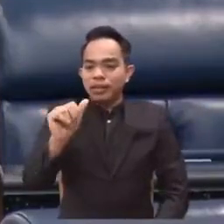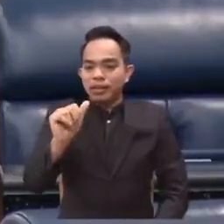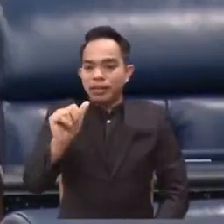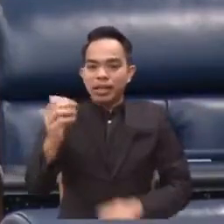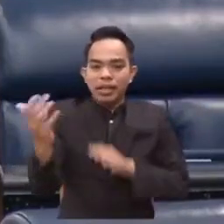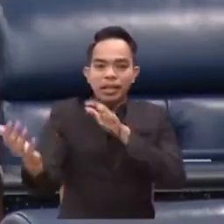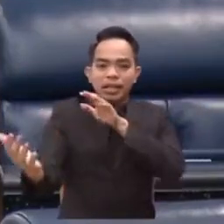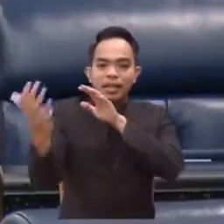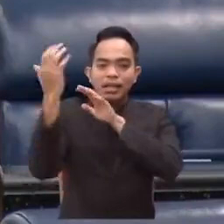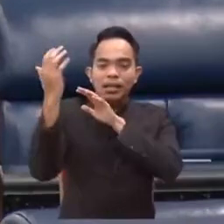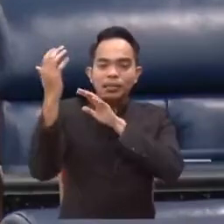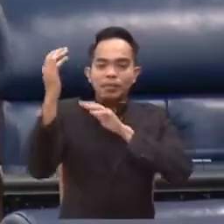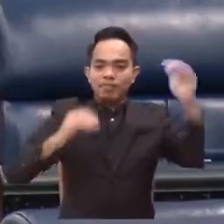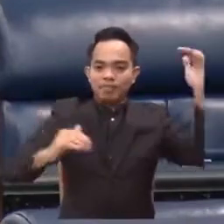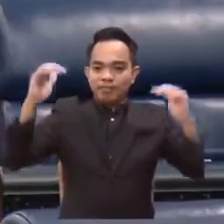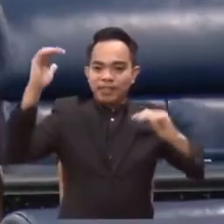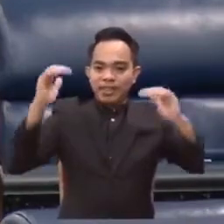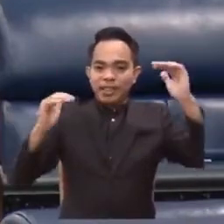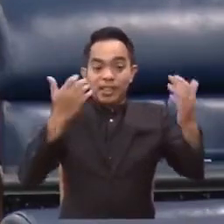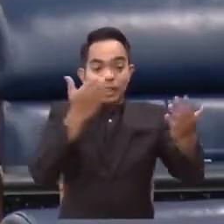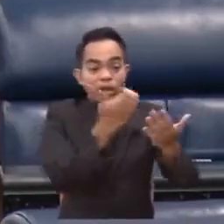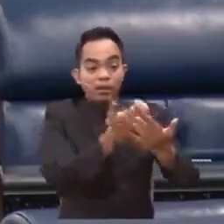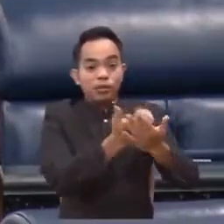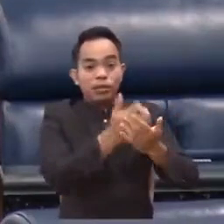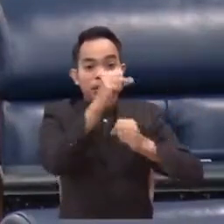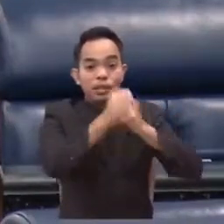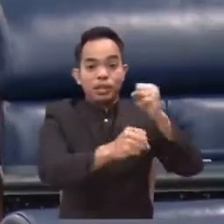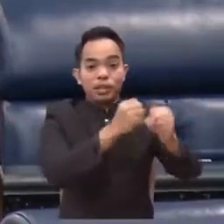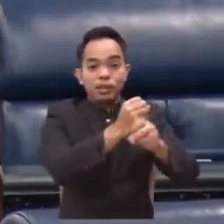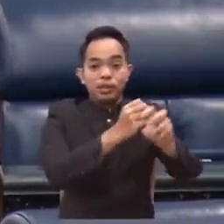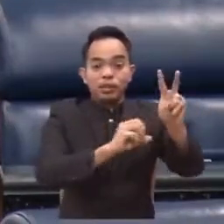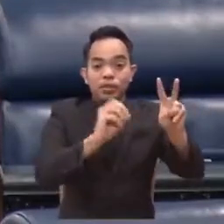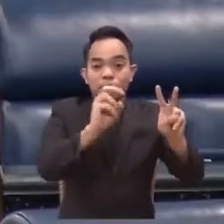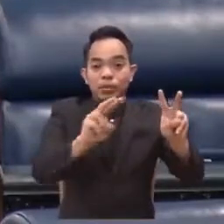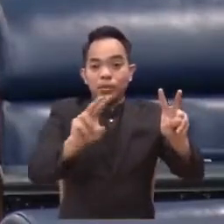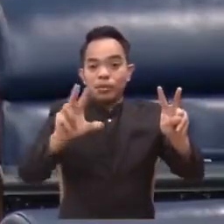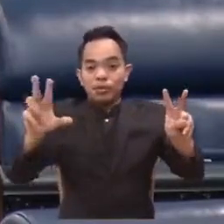mengalami kegawatan ekonomi pada tahun 2023